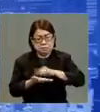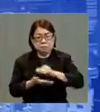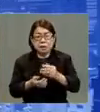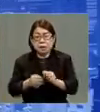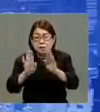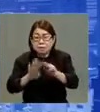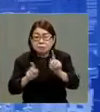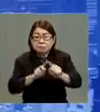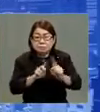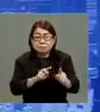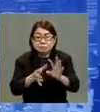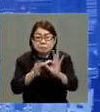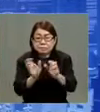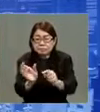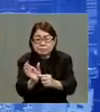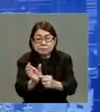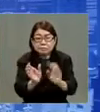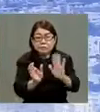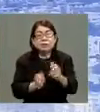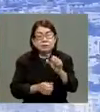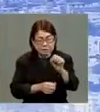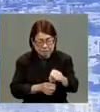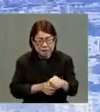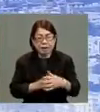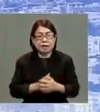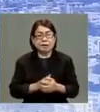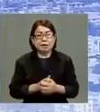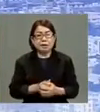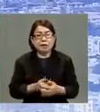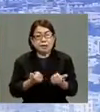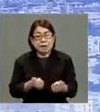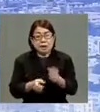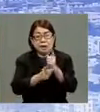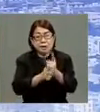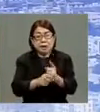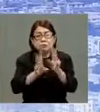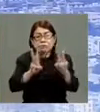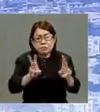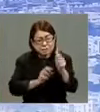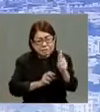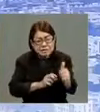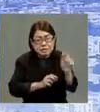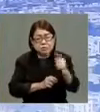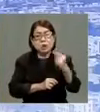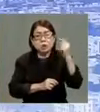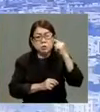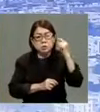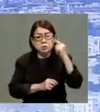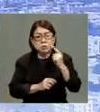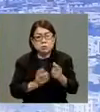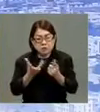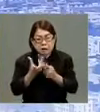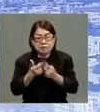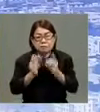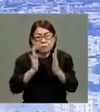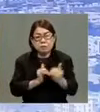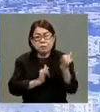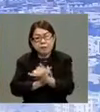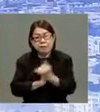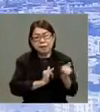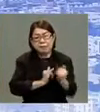ๆที่ไม่ใช่ดิจิทัลใช่ไหม ใช่ครับก็อย่างที่ผมเรียนให้ทราบการที่ใช้ระบบนี้ก็ข้อดีก็คือเราก็จะทราบปริมาณของคนณจุ